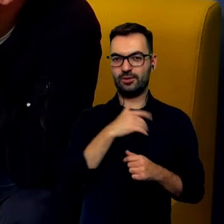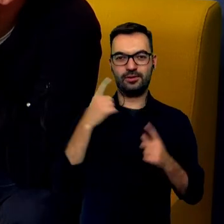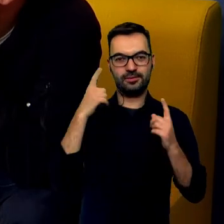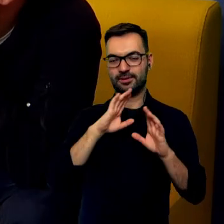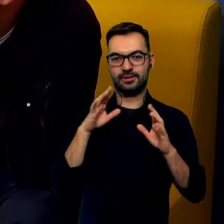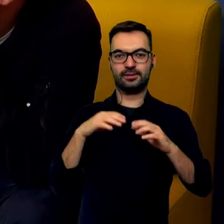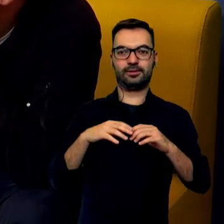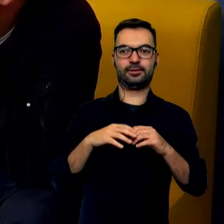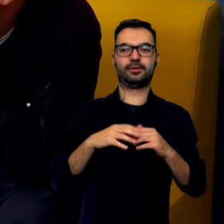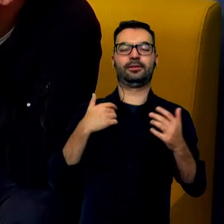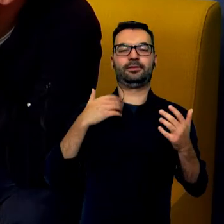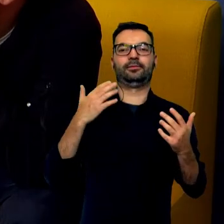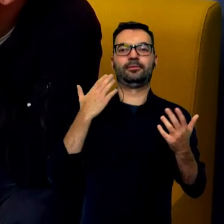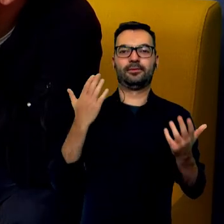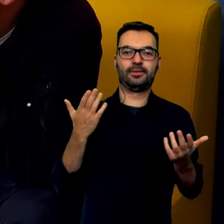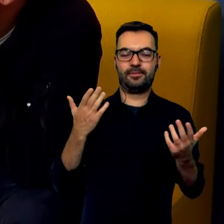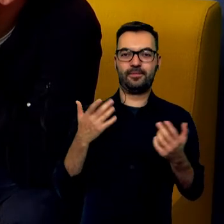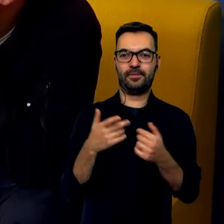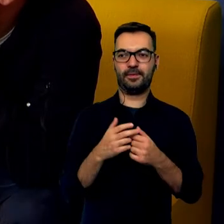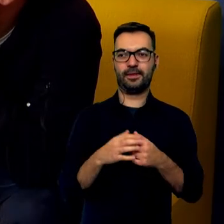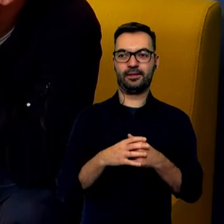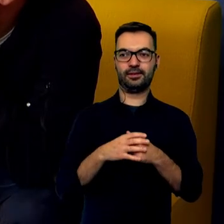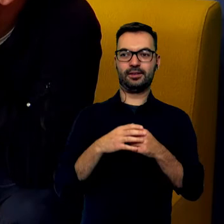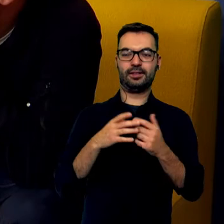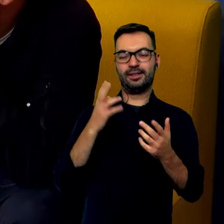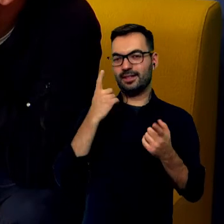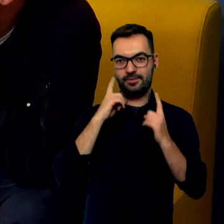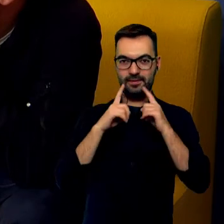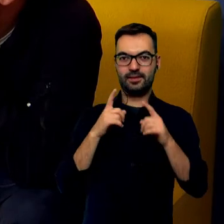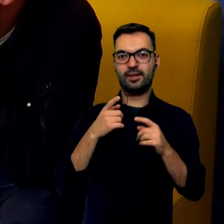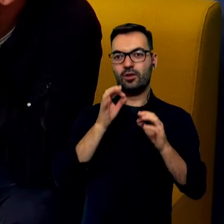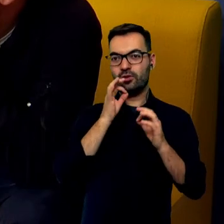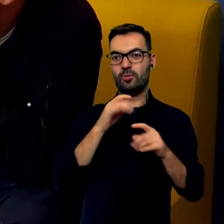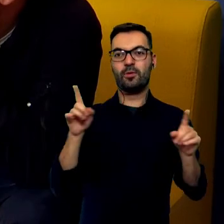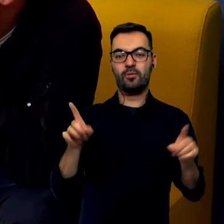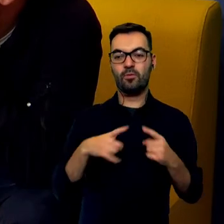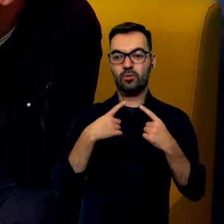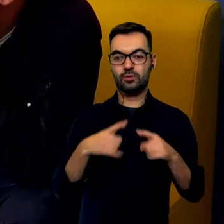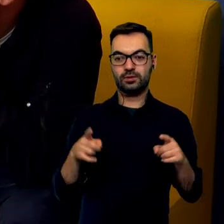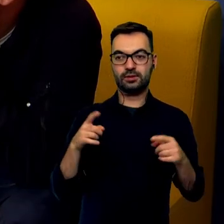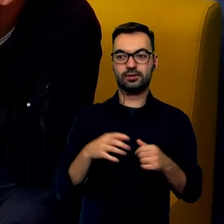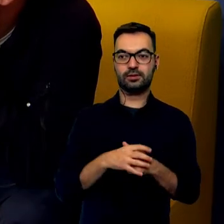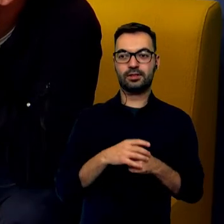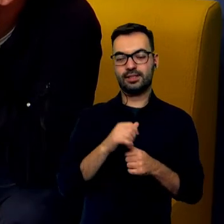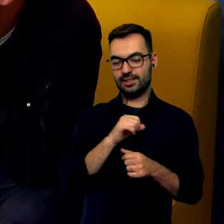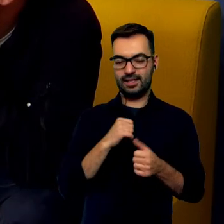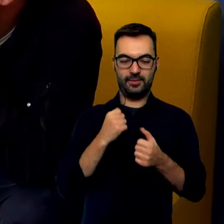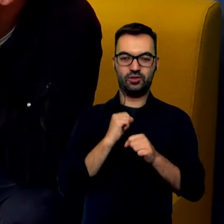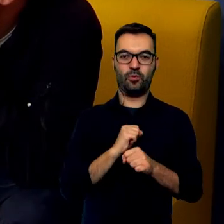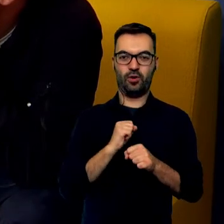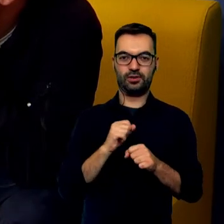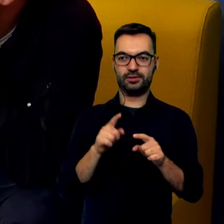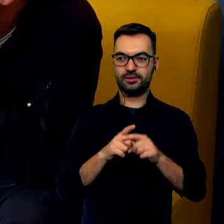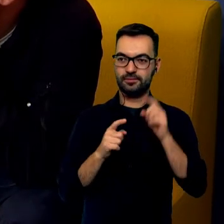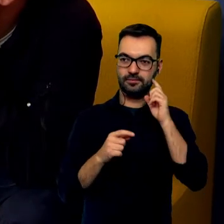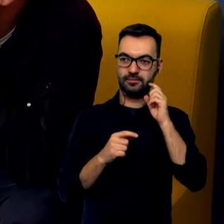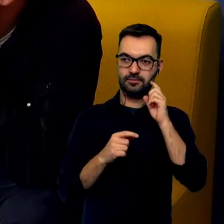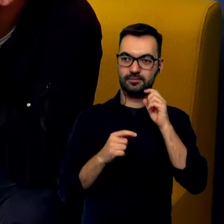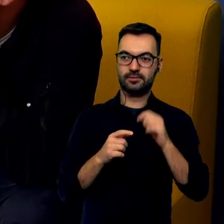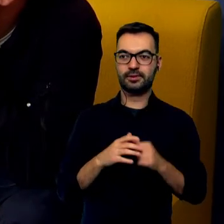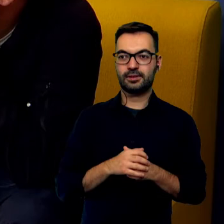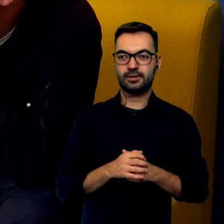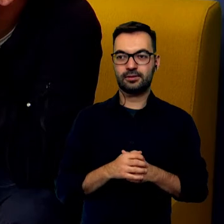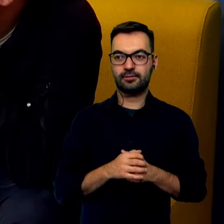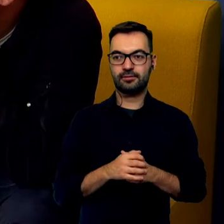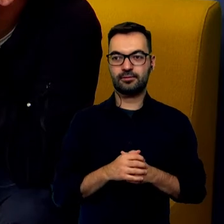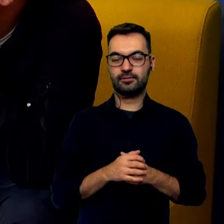uważa, chociaż wiem, że nie do końca słusznie, ale że dobra muzyka się tak samo obroni, jak wszystko, co